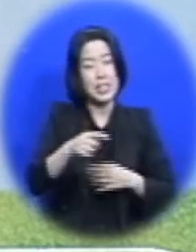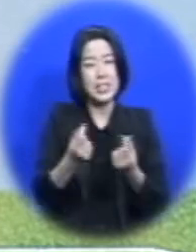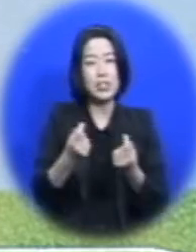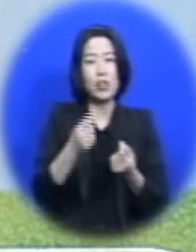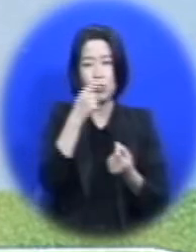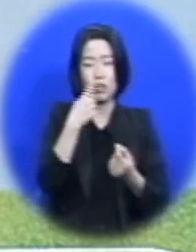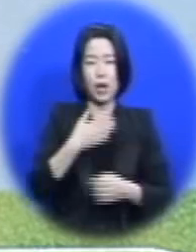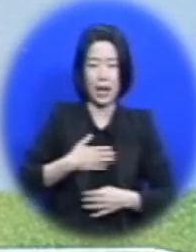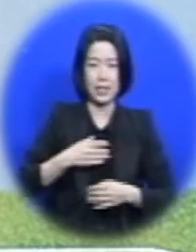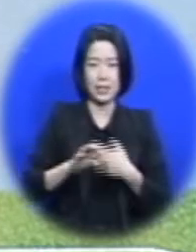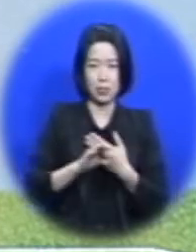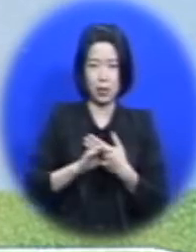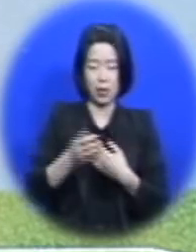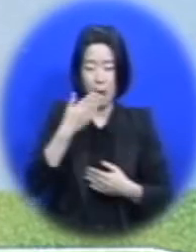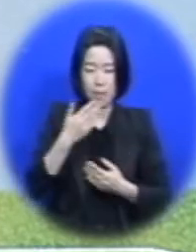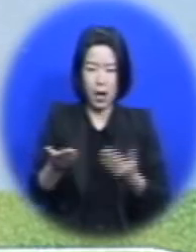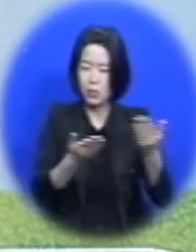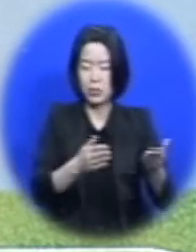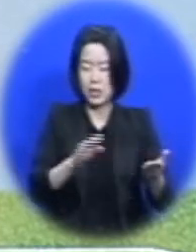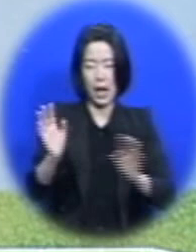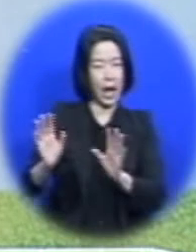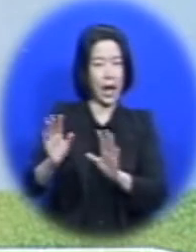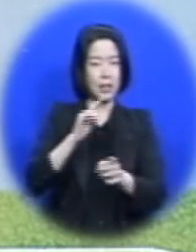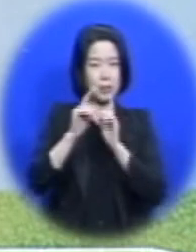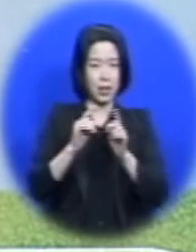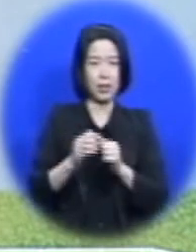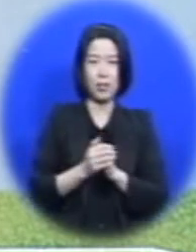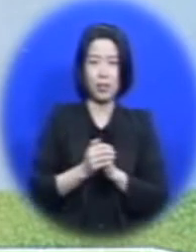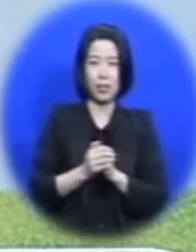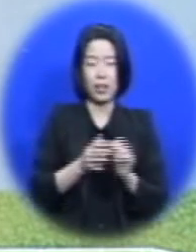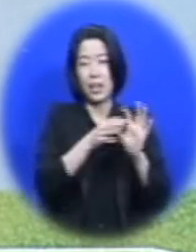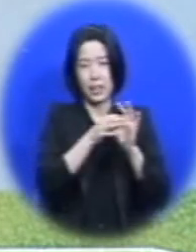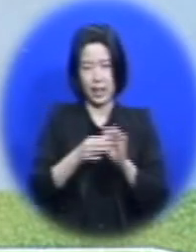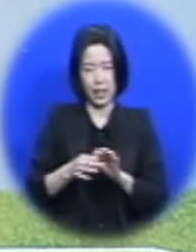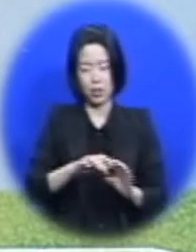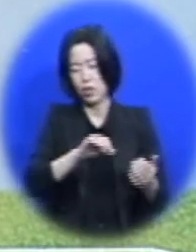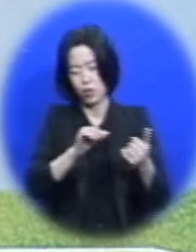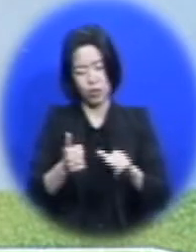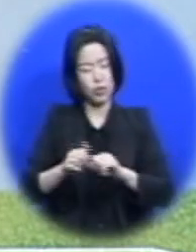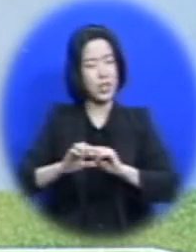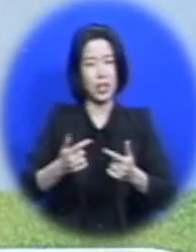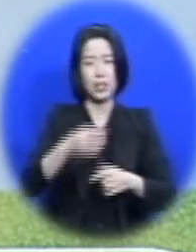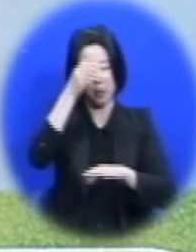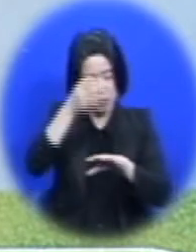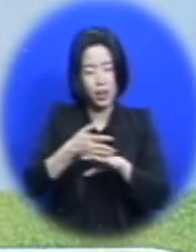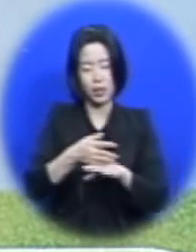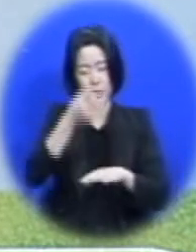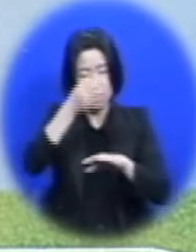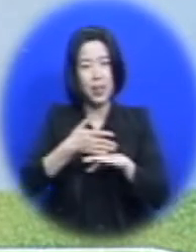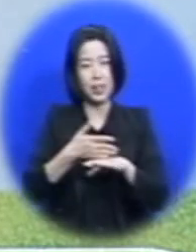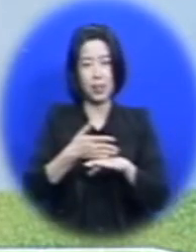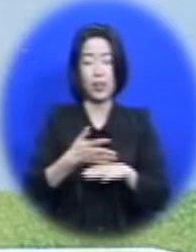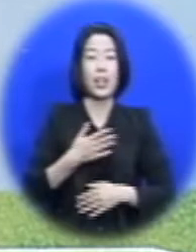알았으면 식사 대접 안 한다 그럴 걸 계속 아 계속 안 주고 서 미안하다고 안 죽어서 미안하다고